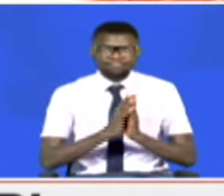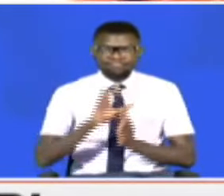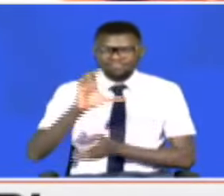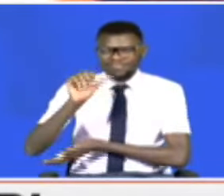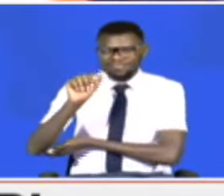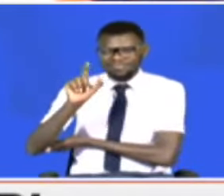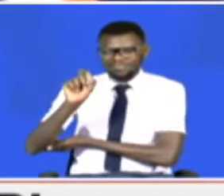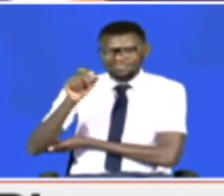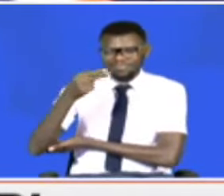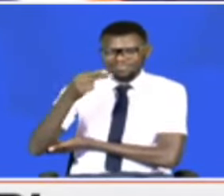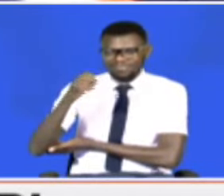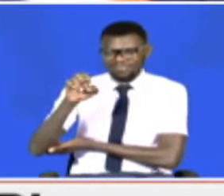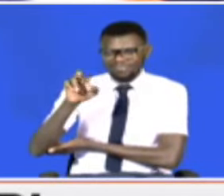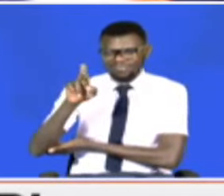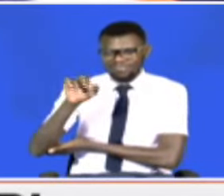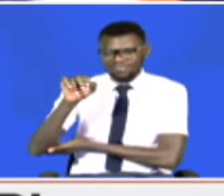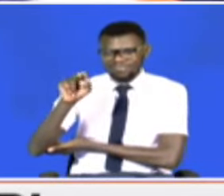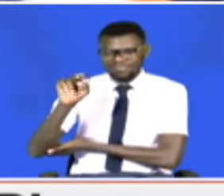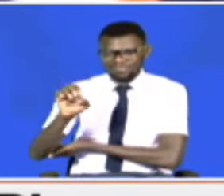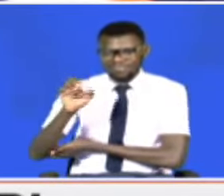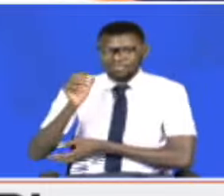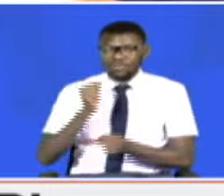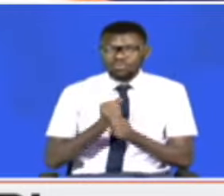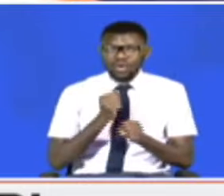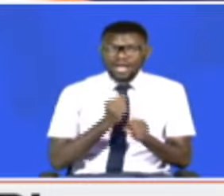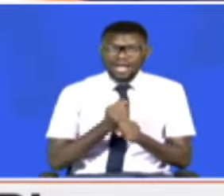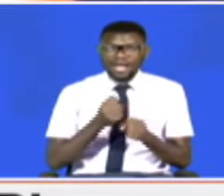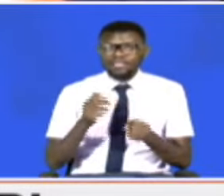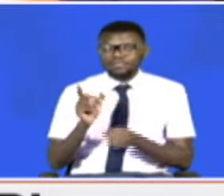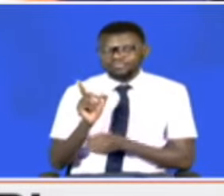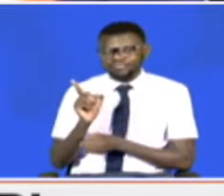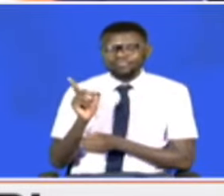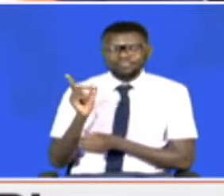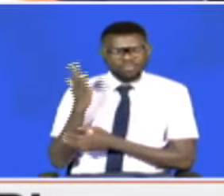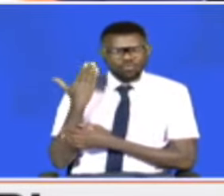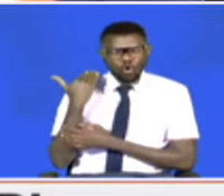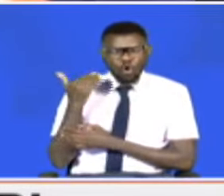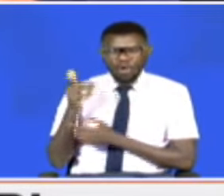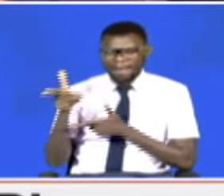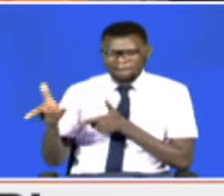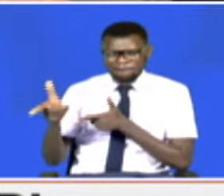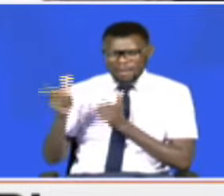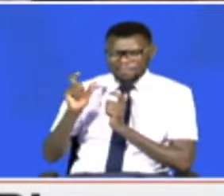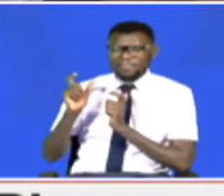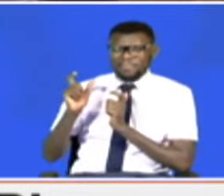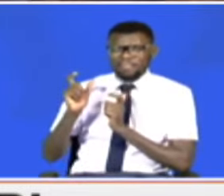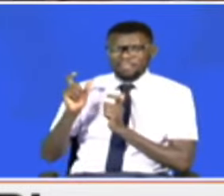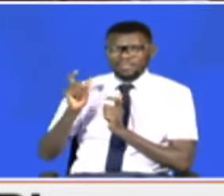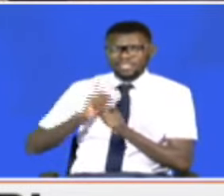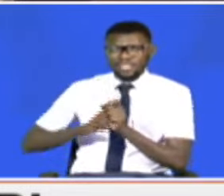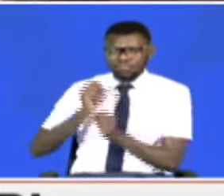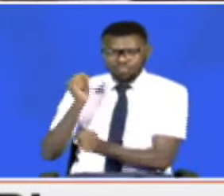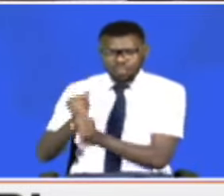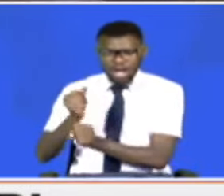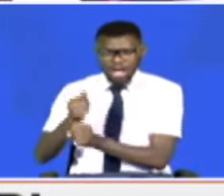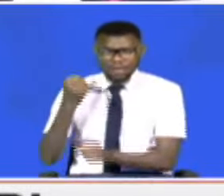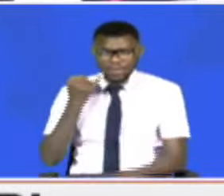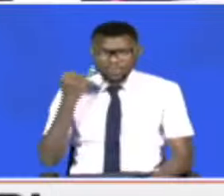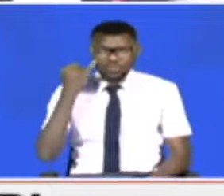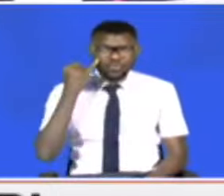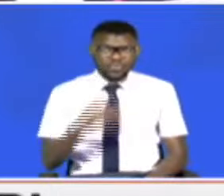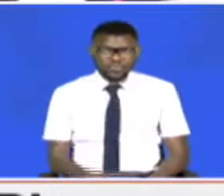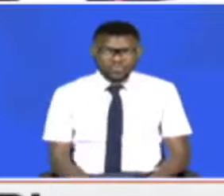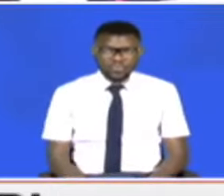Catherine Wanjeri Karioki wa shirika la habari la Media Max, aliyepigwa risasi wiki iliyopita akiwa kazini jijini Nakuru. Na